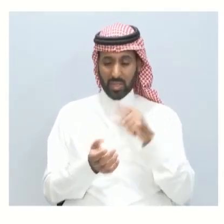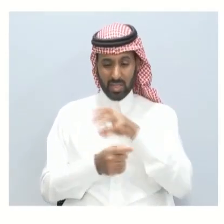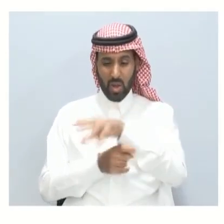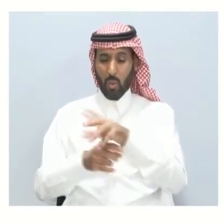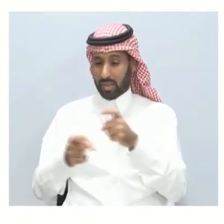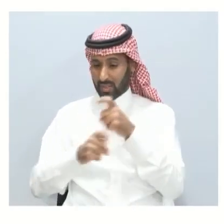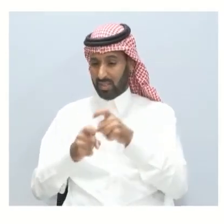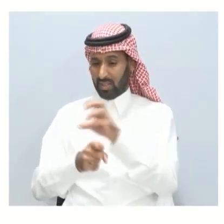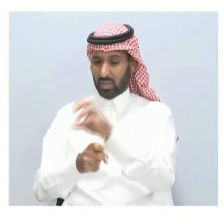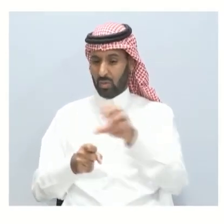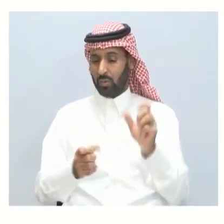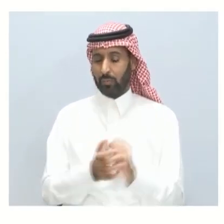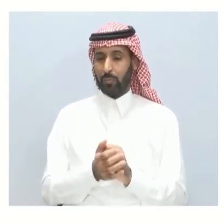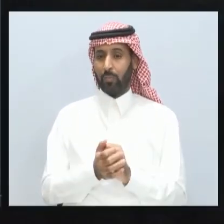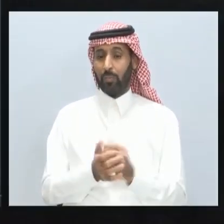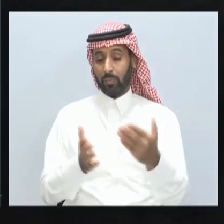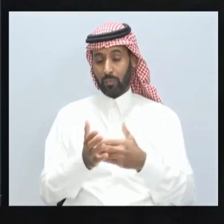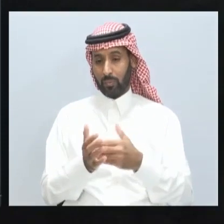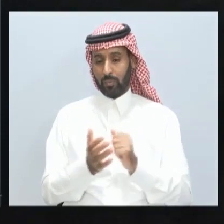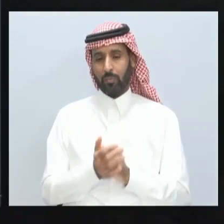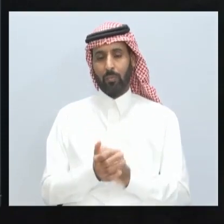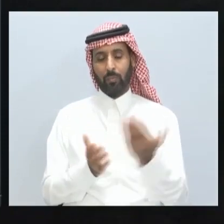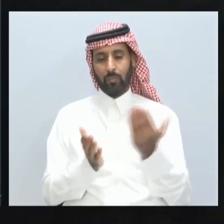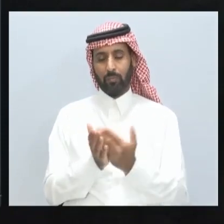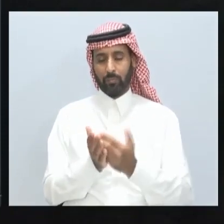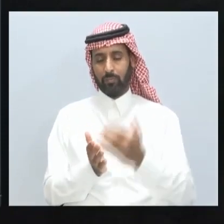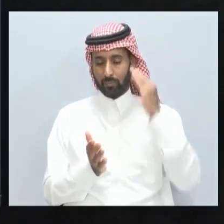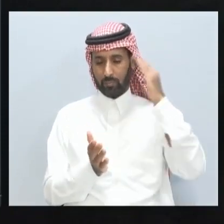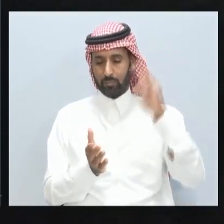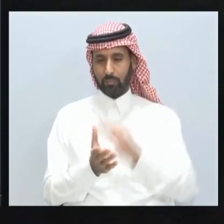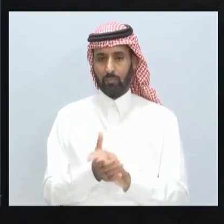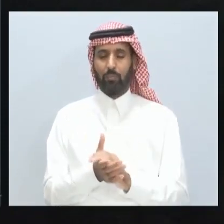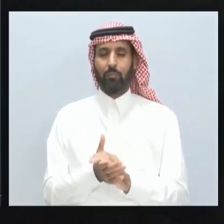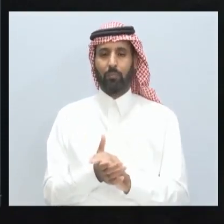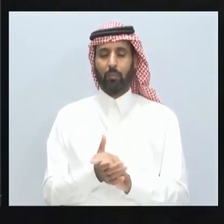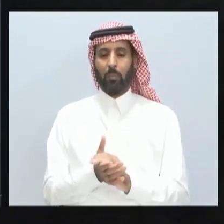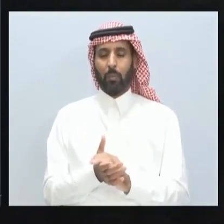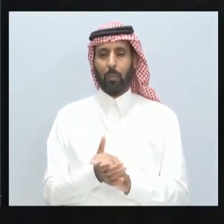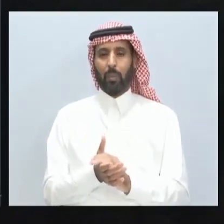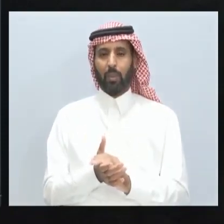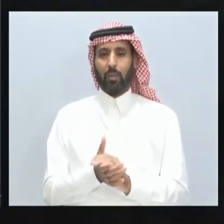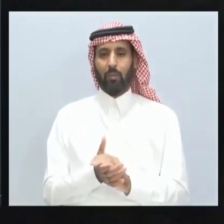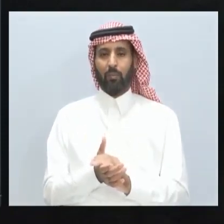لهوى فئتها الى هنا طلاب النصر لنهايه درسنا لهذا اليوم شكرا لكم لحسن استماعكم والسلام عليكم ورحمه الله وبركاته